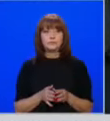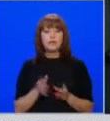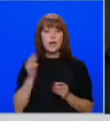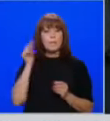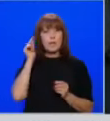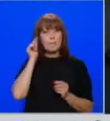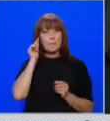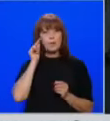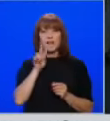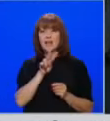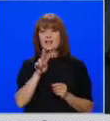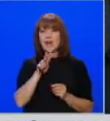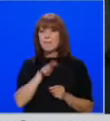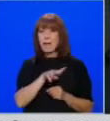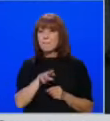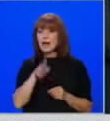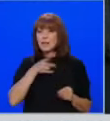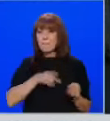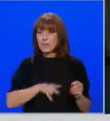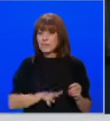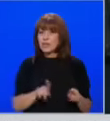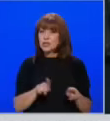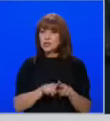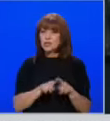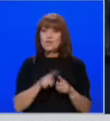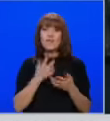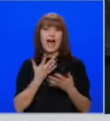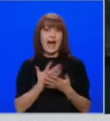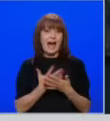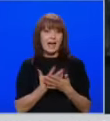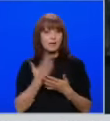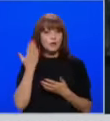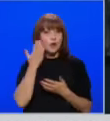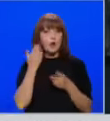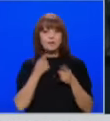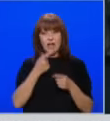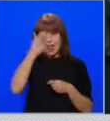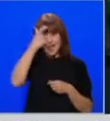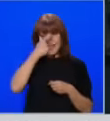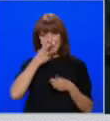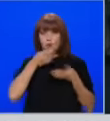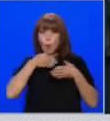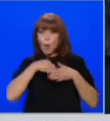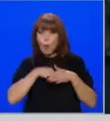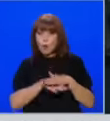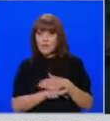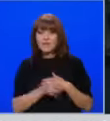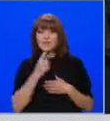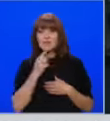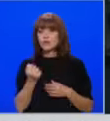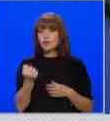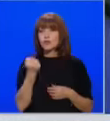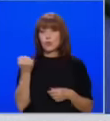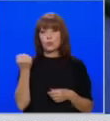Припомняме, че двама братя-близначи също са в ареста с обвинение в лично укривателство за жестокото убийство на Димитър